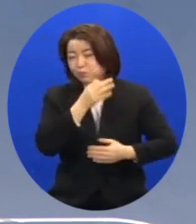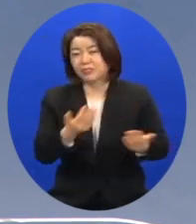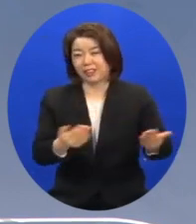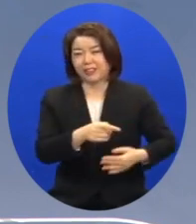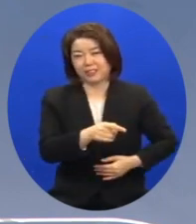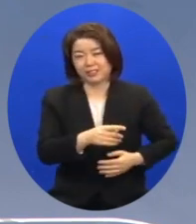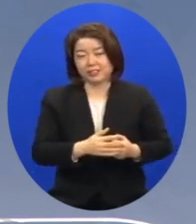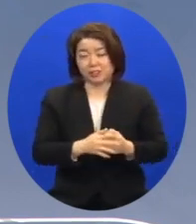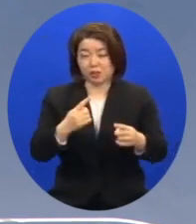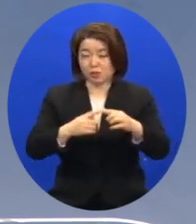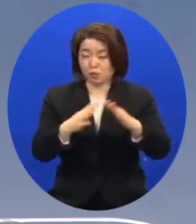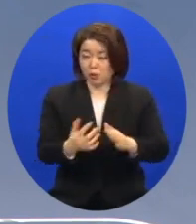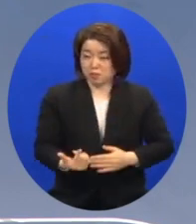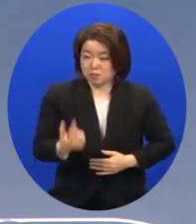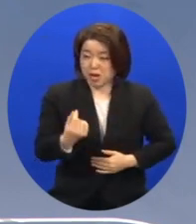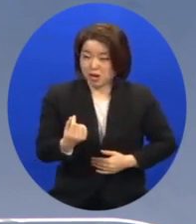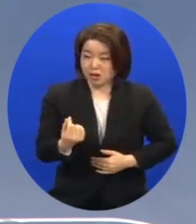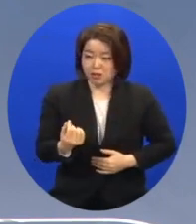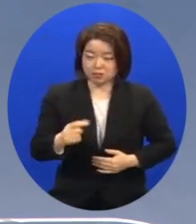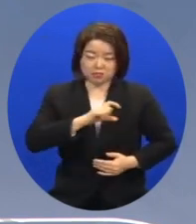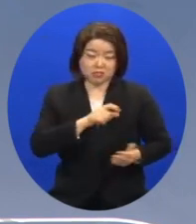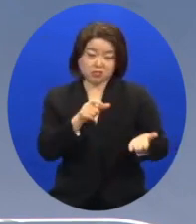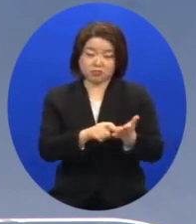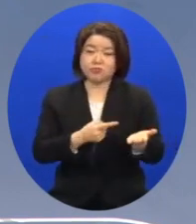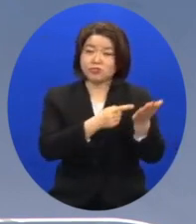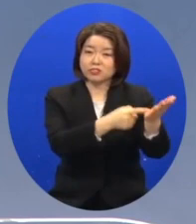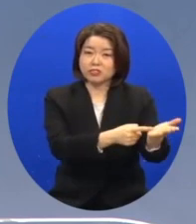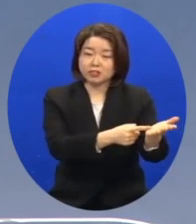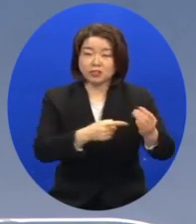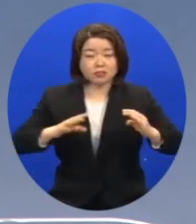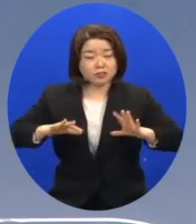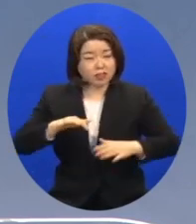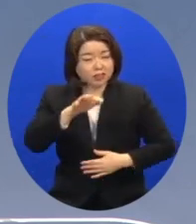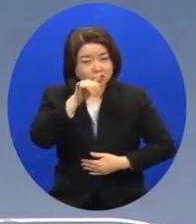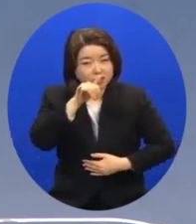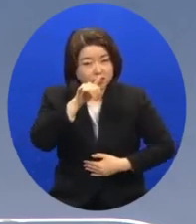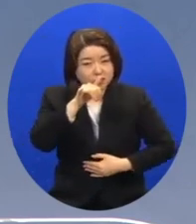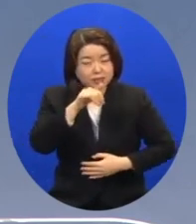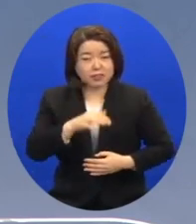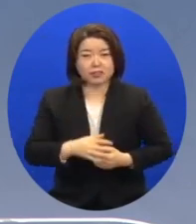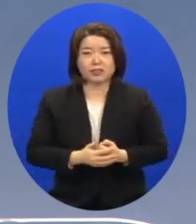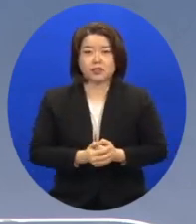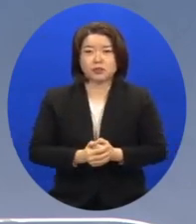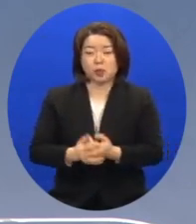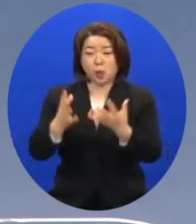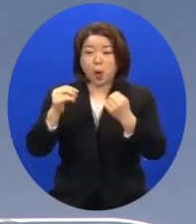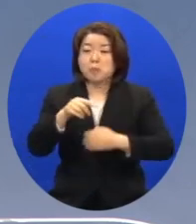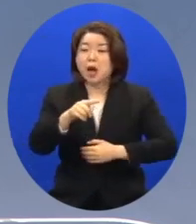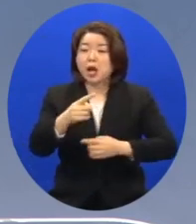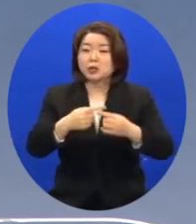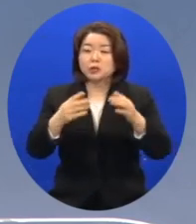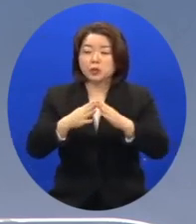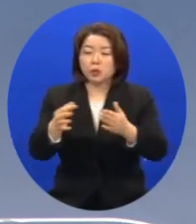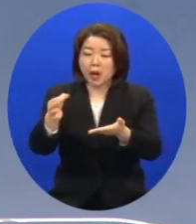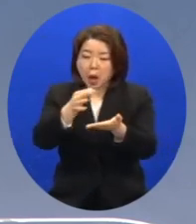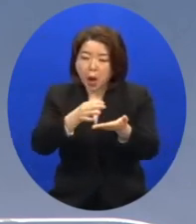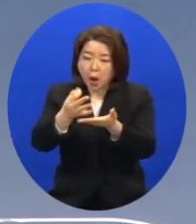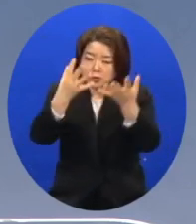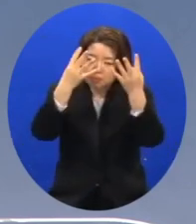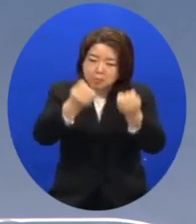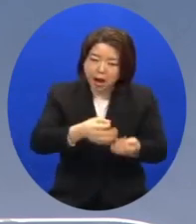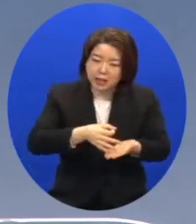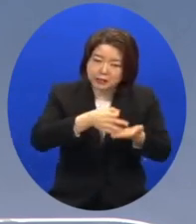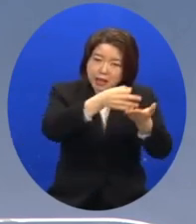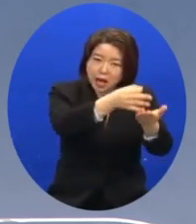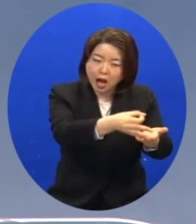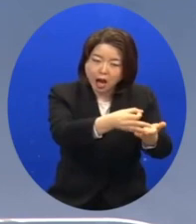교회 일찍 그 교회에 등록한 게 뭘 그렇게 자랑거리가 되는 얼마나 그 교회의 헌금 많이 했느냐 그걸